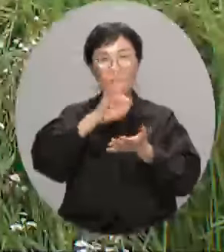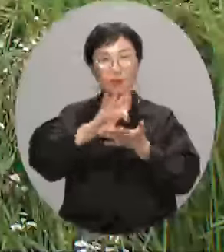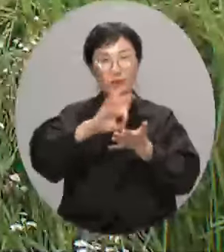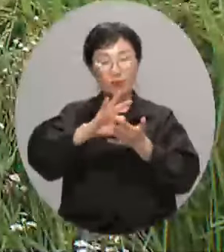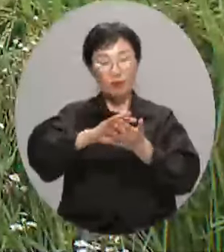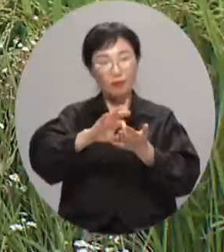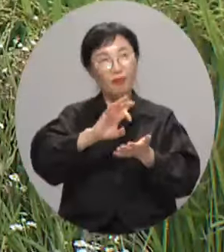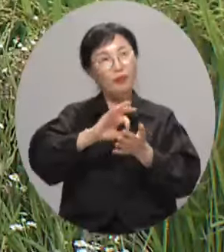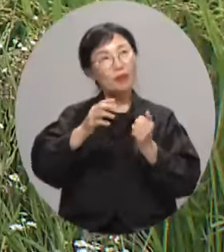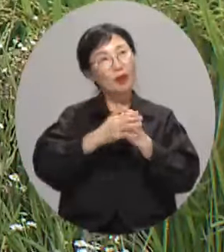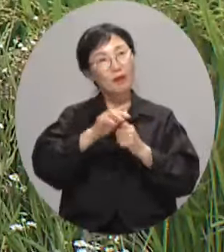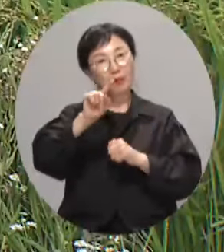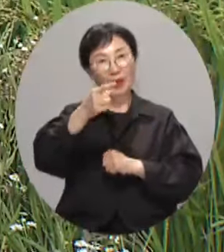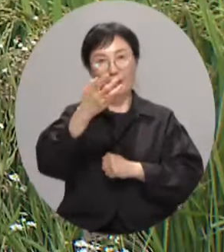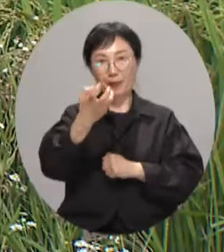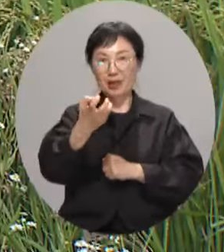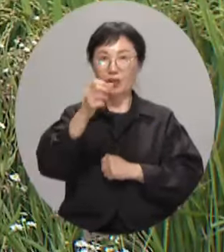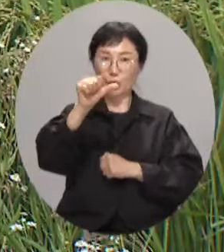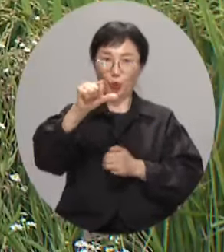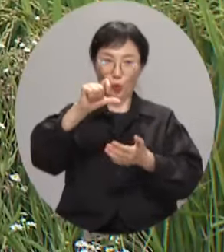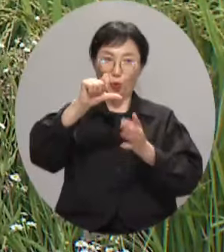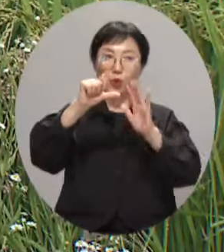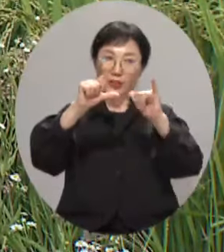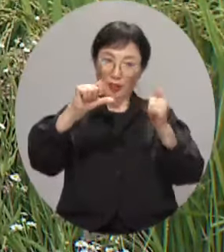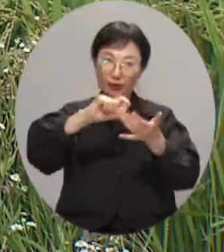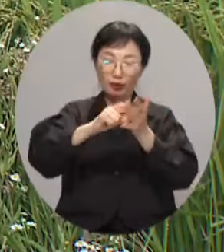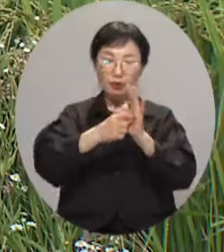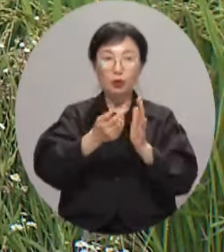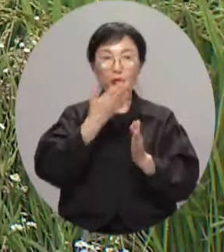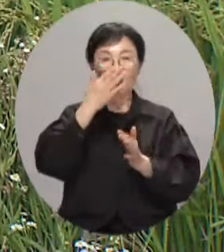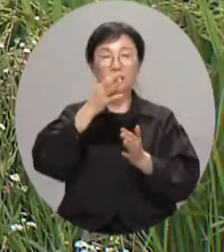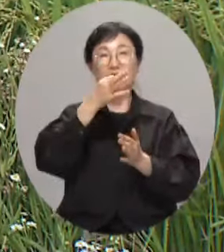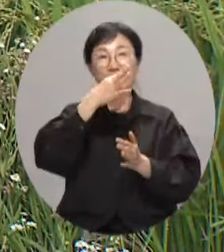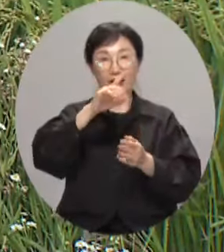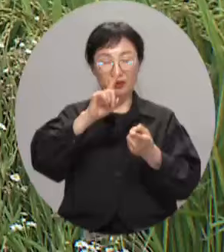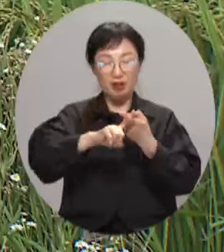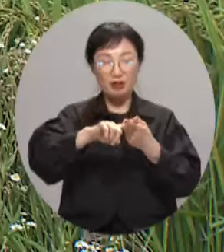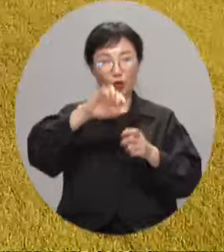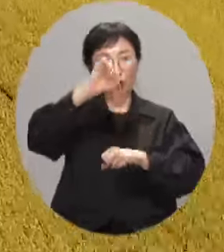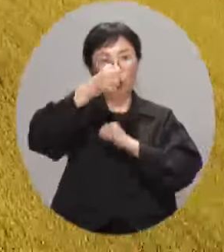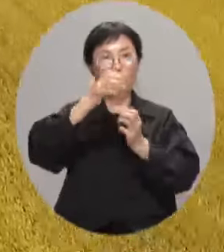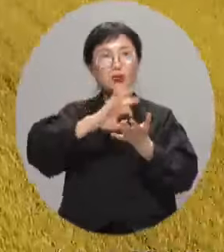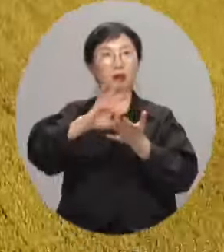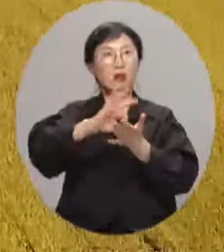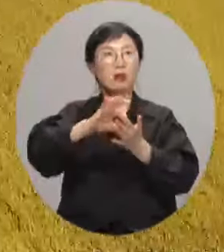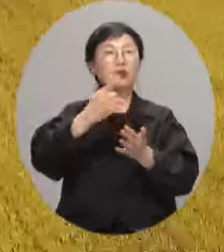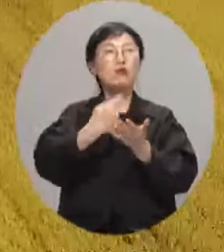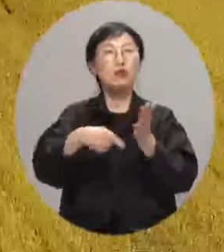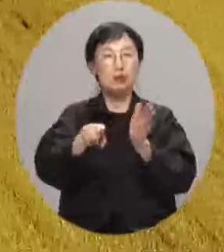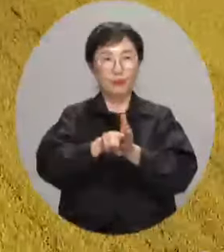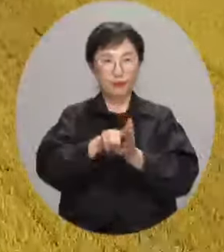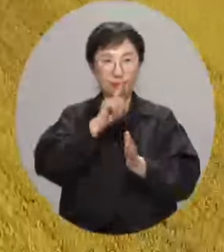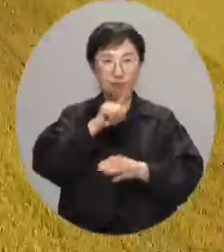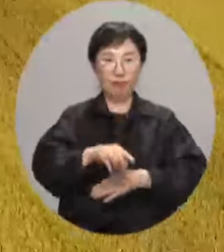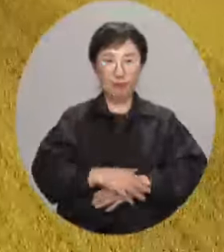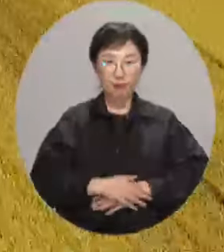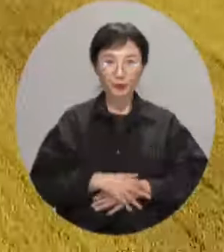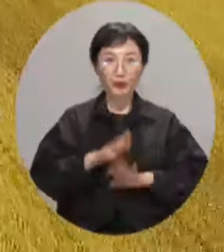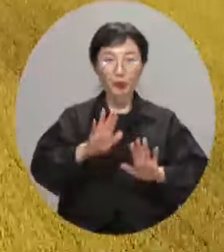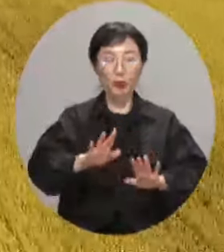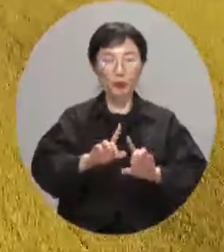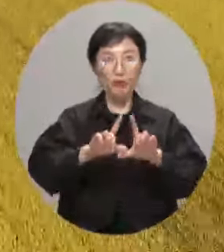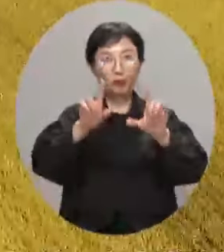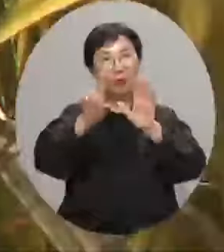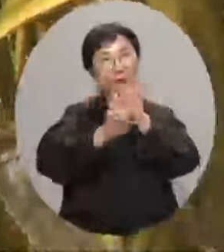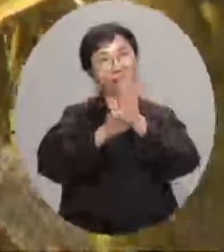보면 약 185만 명분의 쌀을 가축사료로 쓰는 셈입니다 올여름 유난히 더웠던 기호